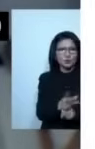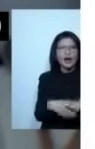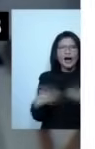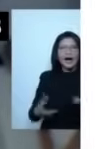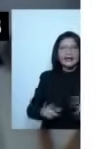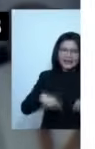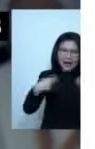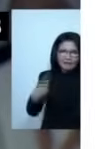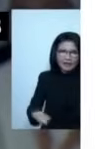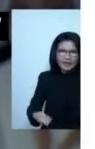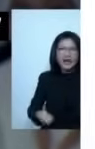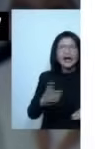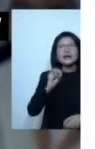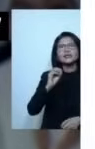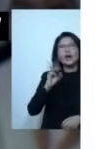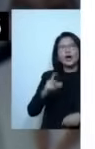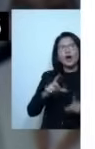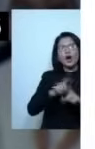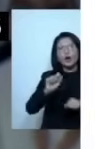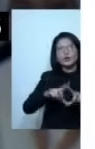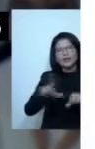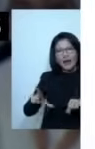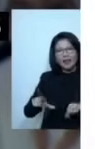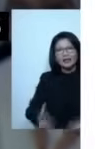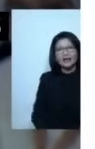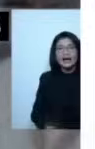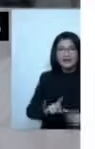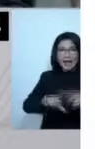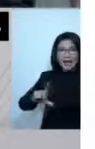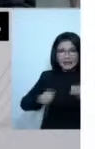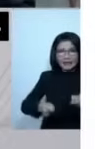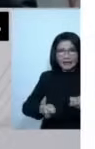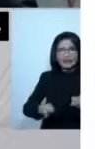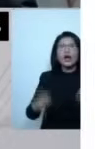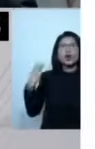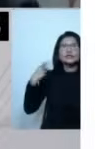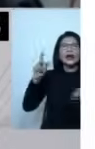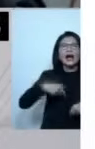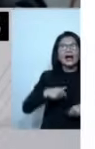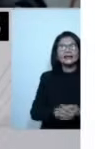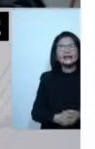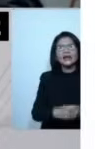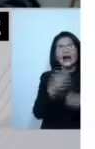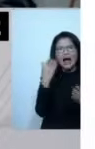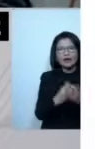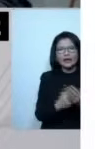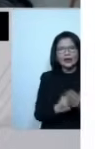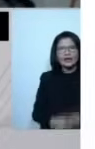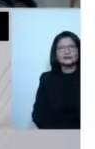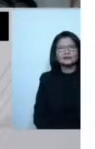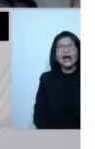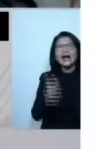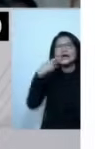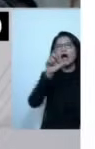bisa juga melakukan langkah ofensif misalnya terkait dengan kasus-kasus korupsi di masa lalu